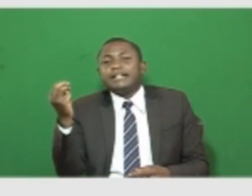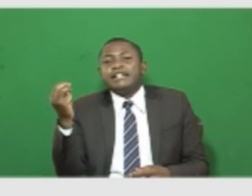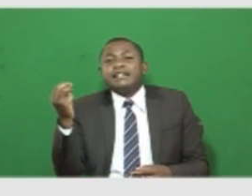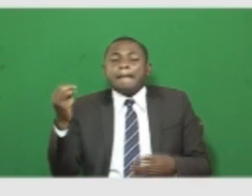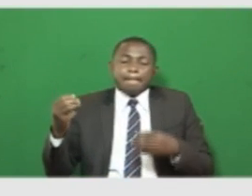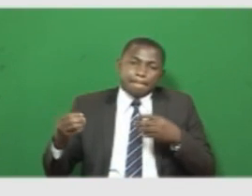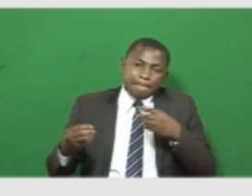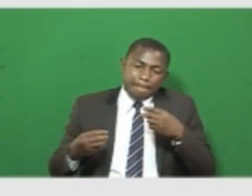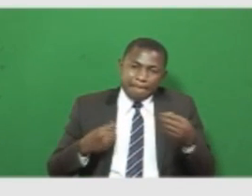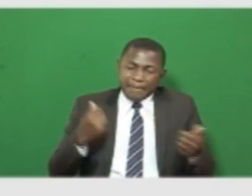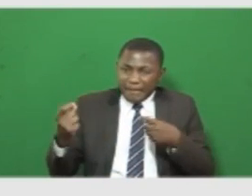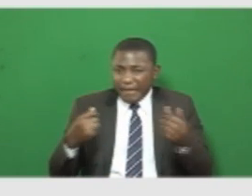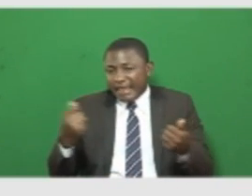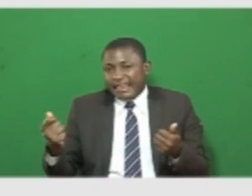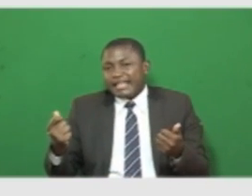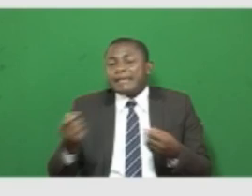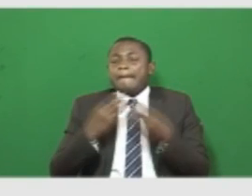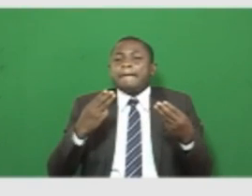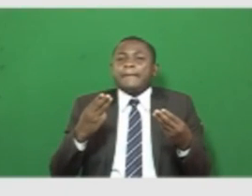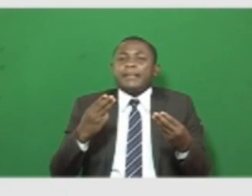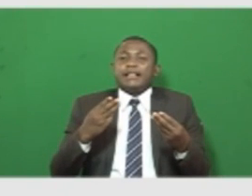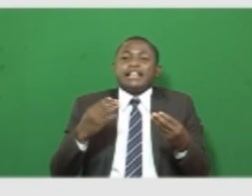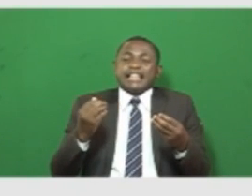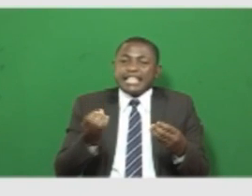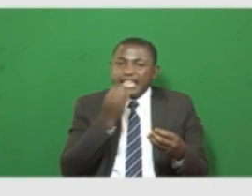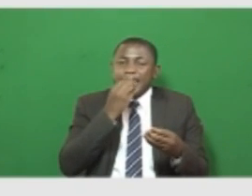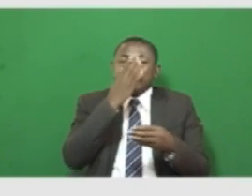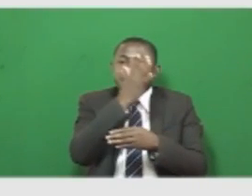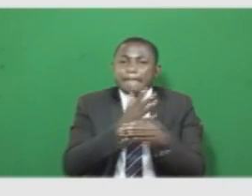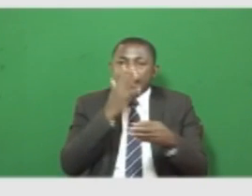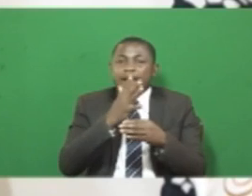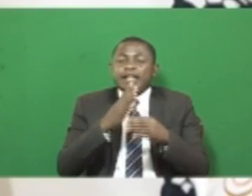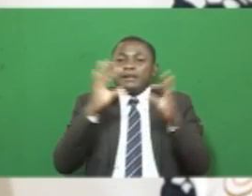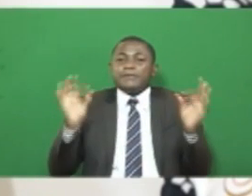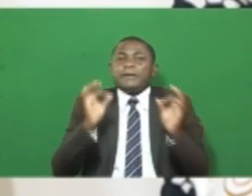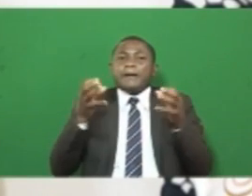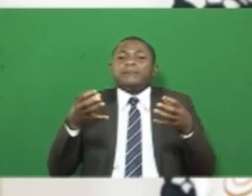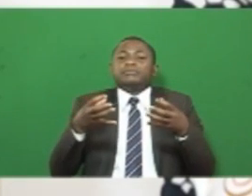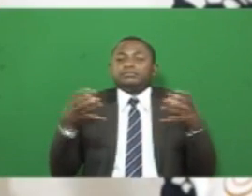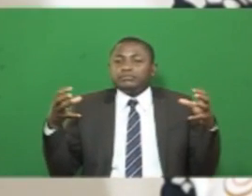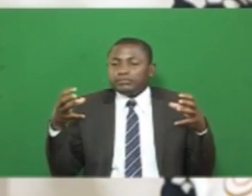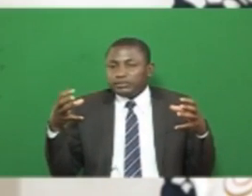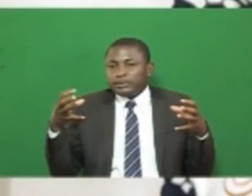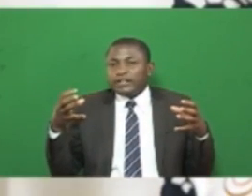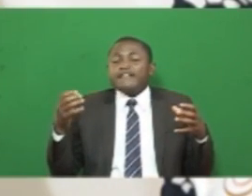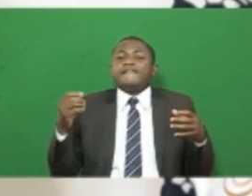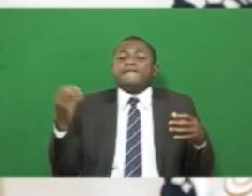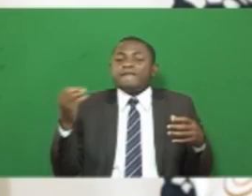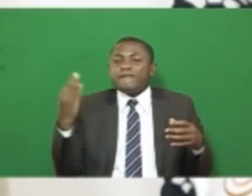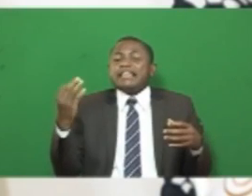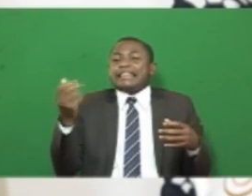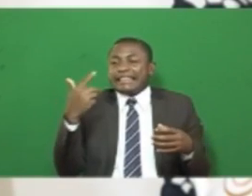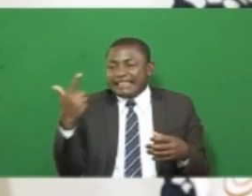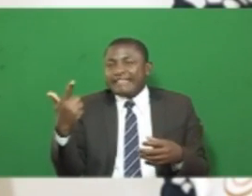zisina kuviriswa. Uh-huh. Munofana kujika chingwa chisina kuviriswa mazuwa manomwe. Right. Saka pane mitambo ya itwa